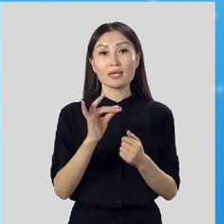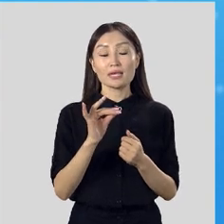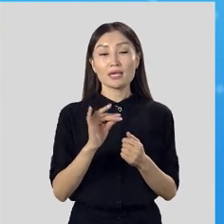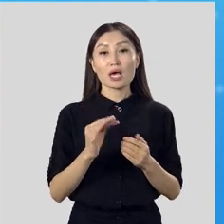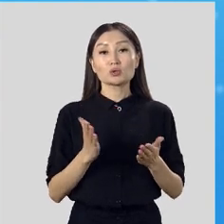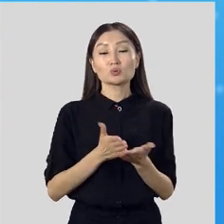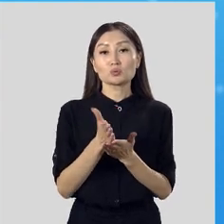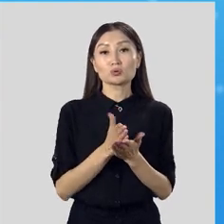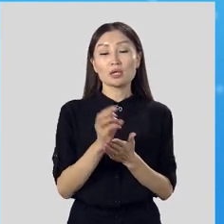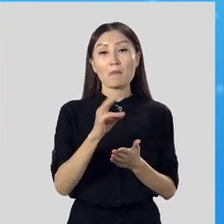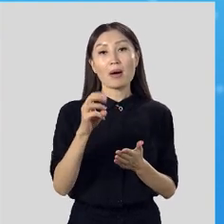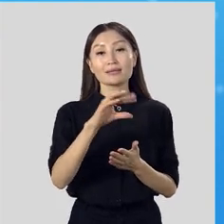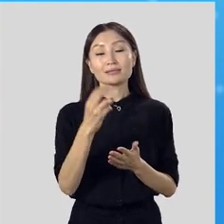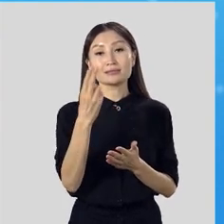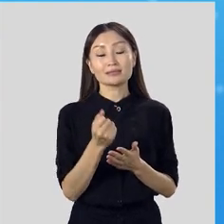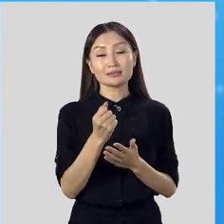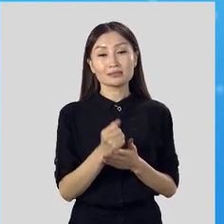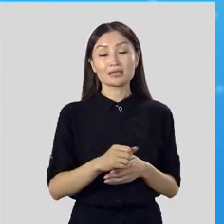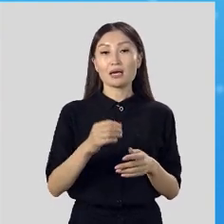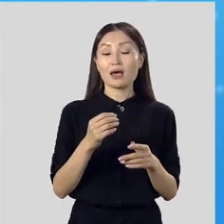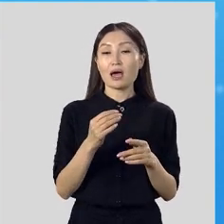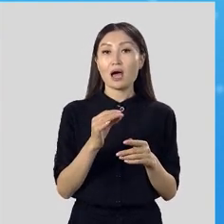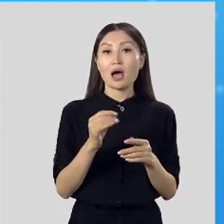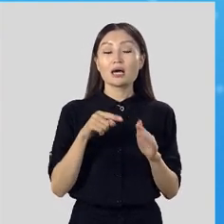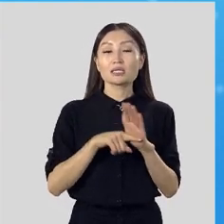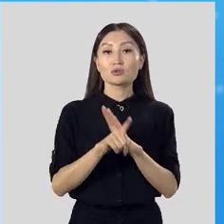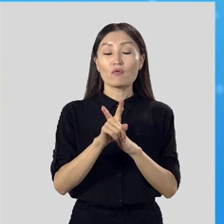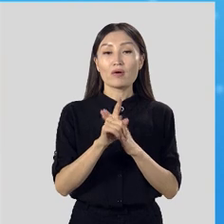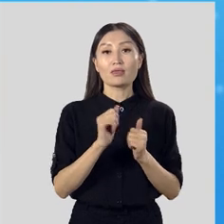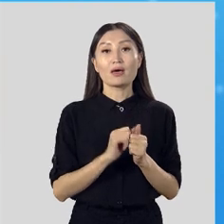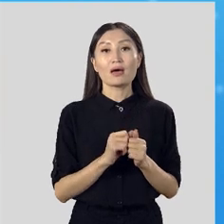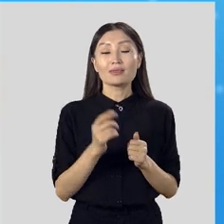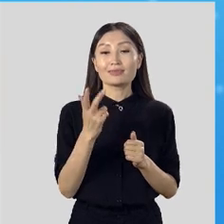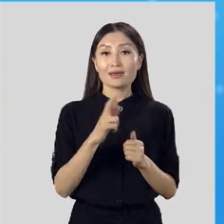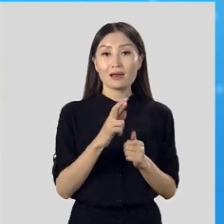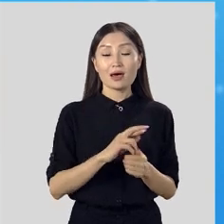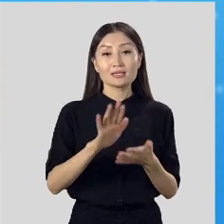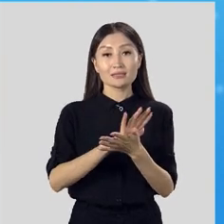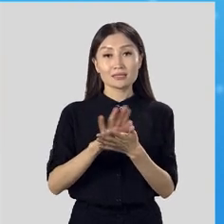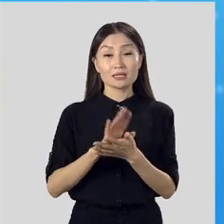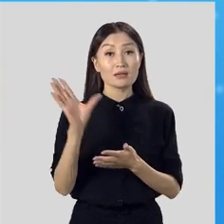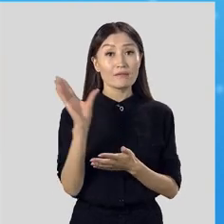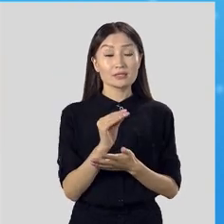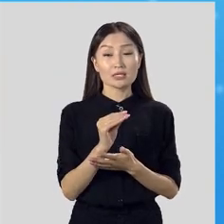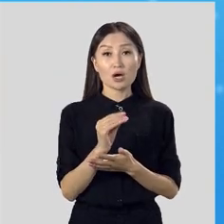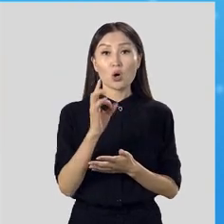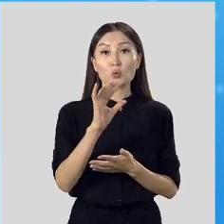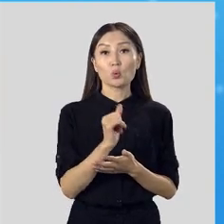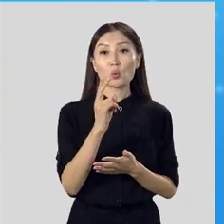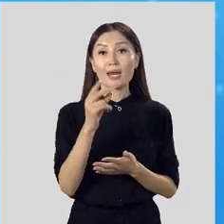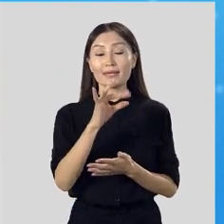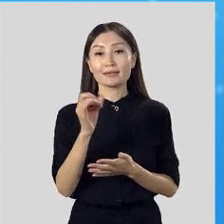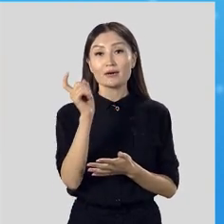служить матрицей, от латинского matrix – основа начала, для синтеза всех